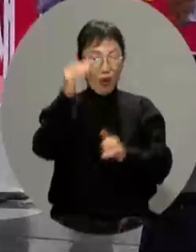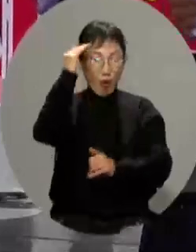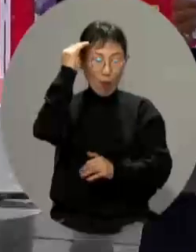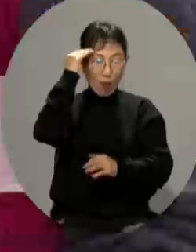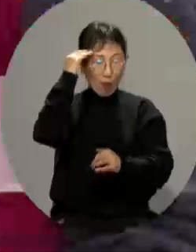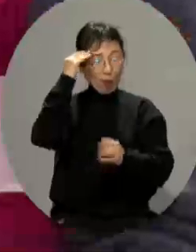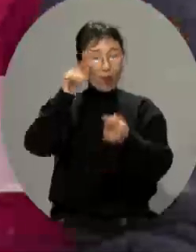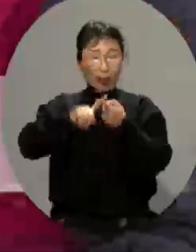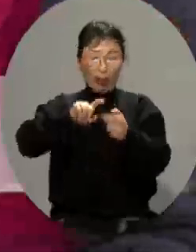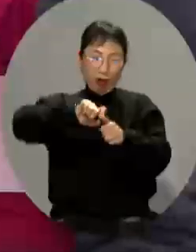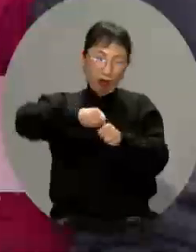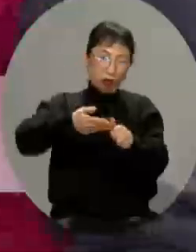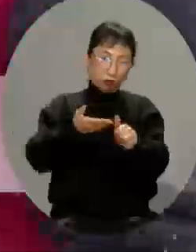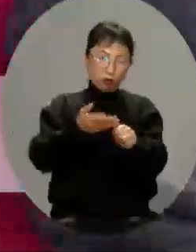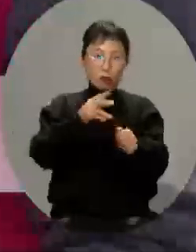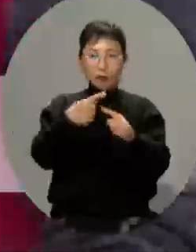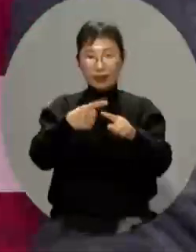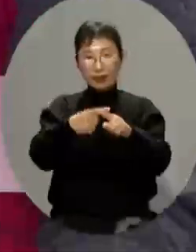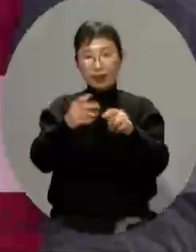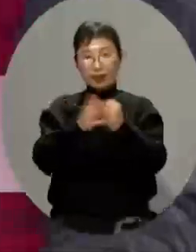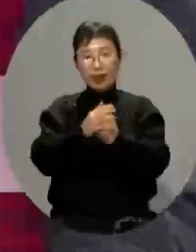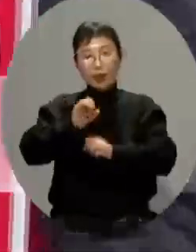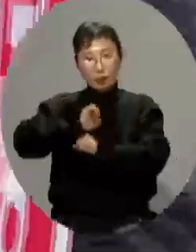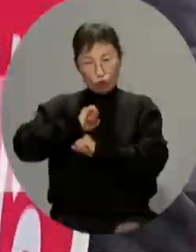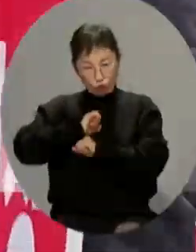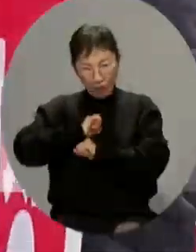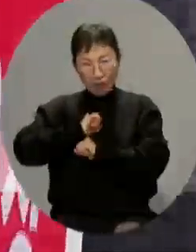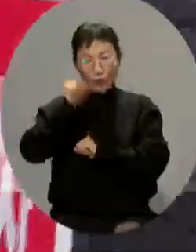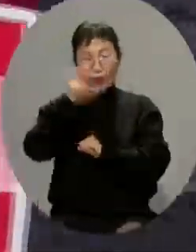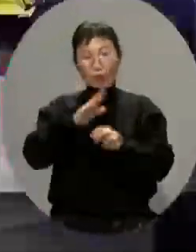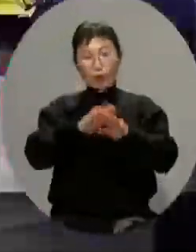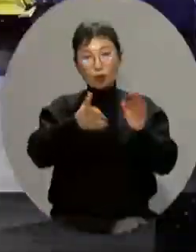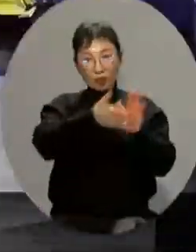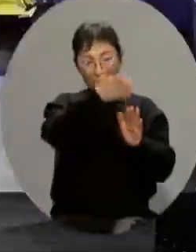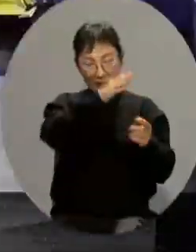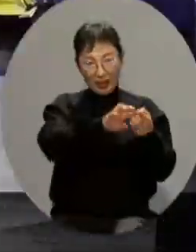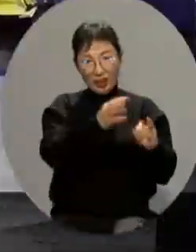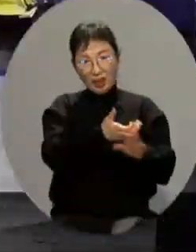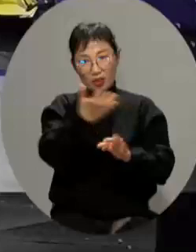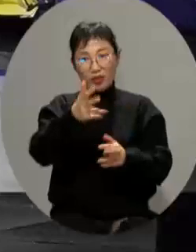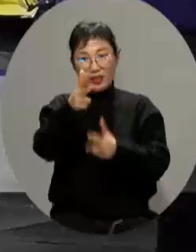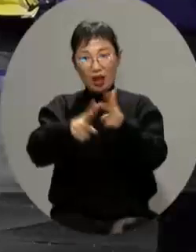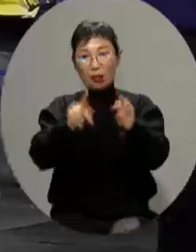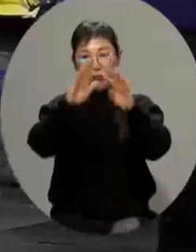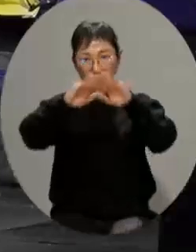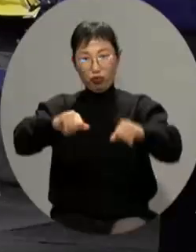강요하는 것이라고 주장했습니다. 국방부와 전주시는 전주대대 이전 사업을